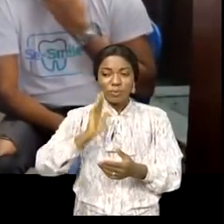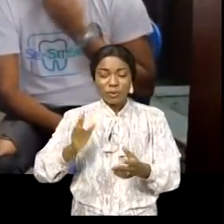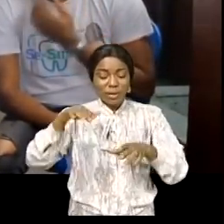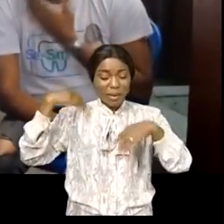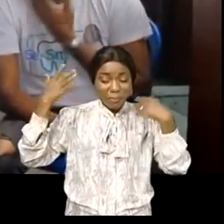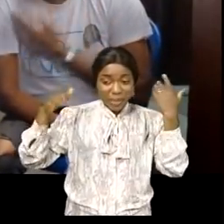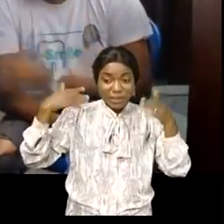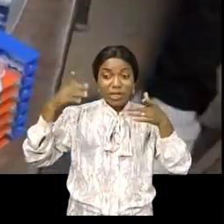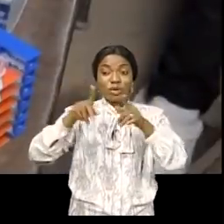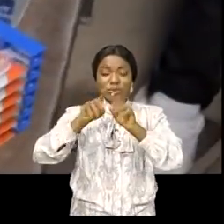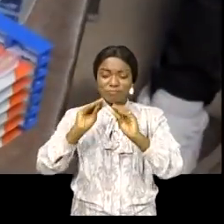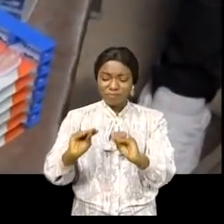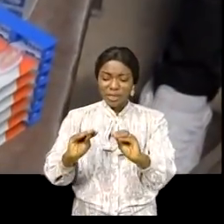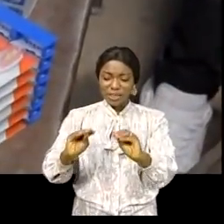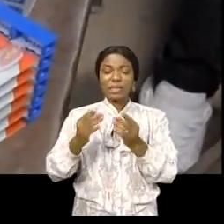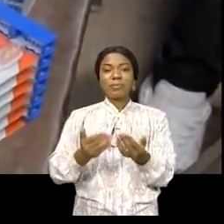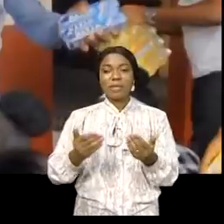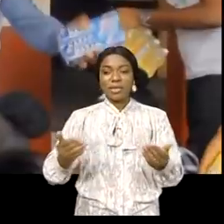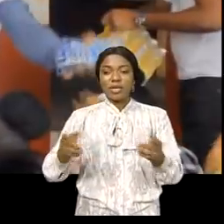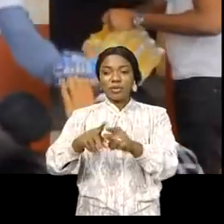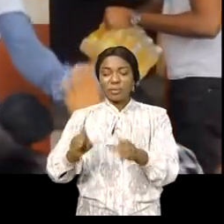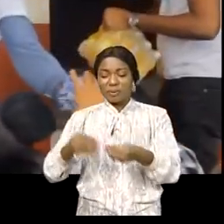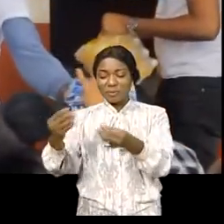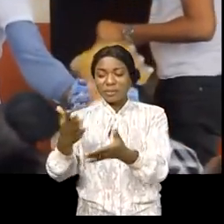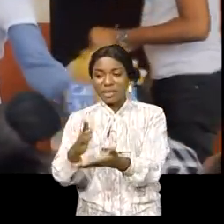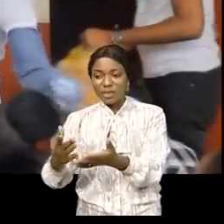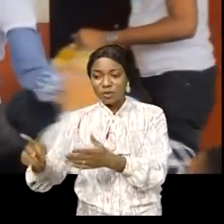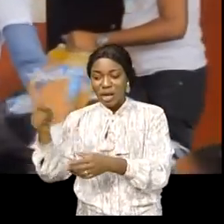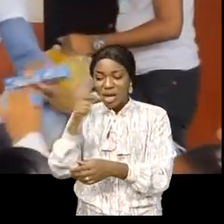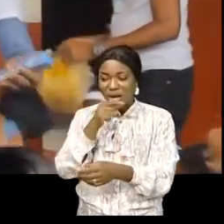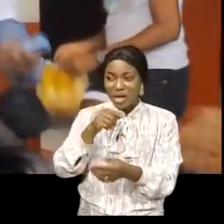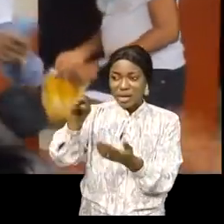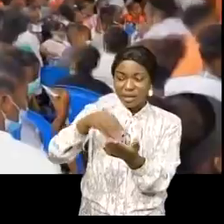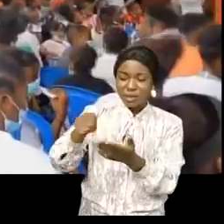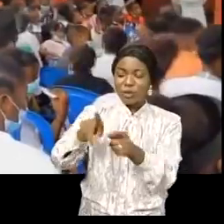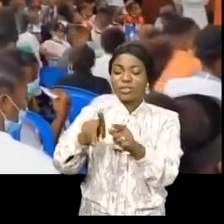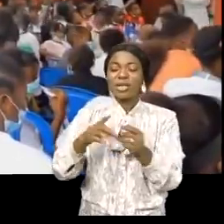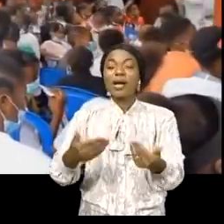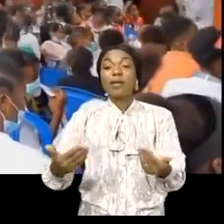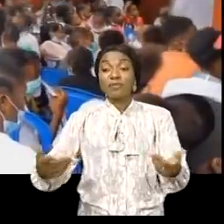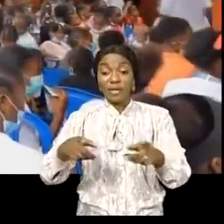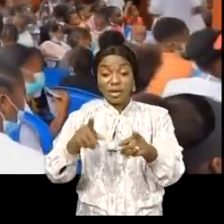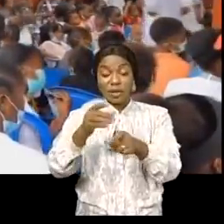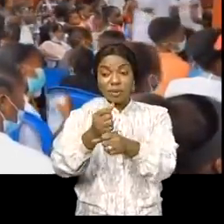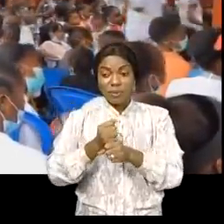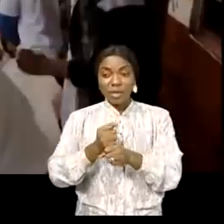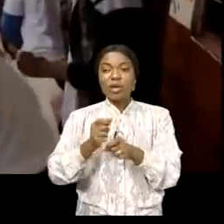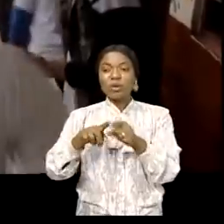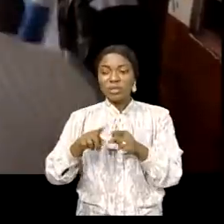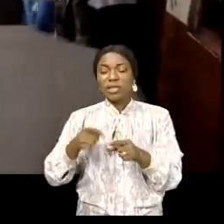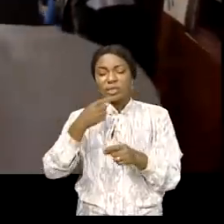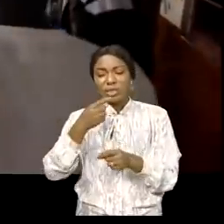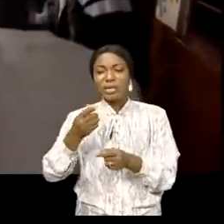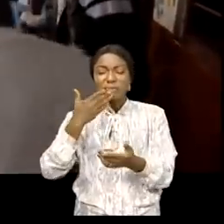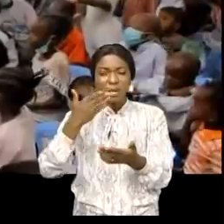pratique des leçons apprises, un lot de brosses à dents et les dentifrices ont été remis à ces enfants qui n'ont pas manqué de